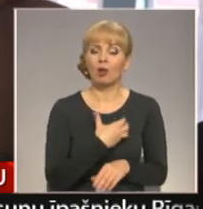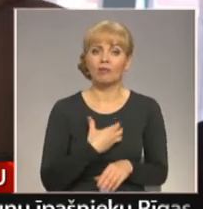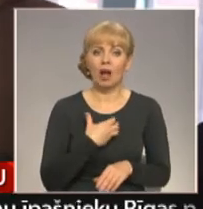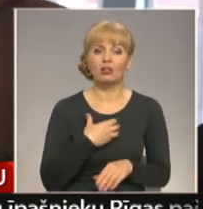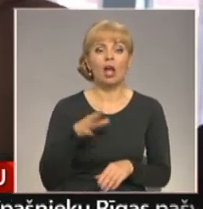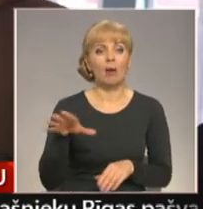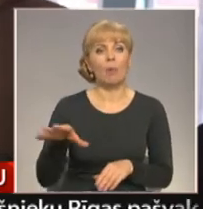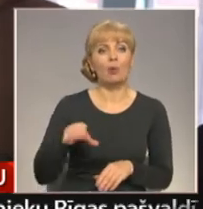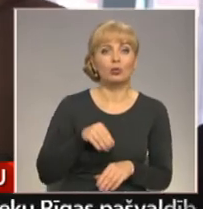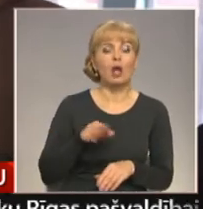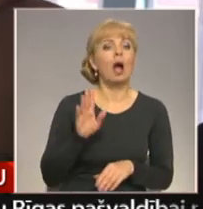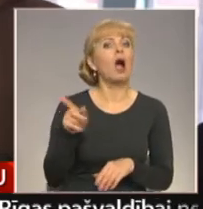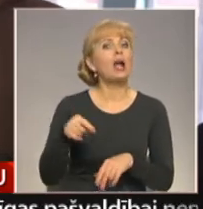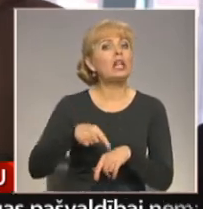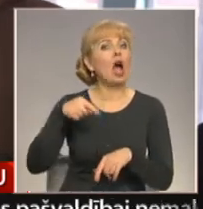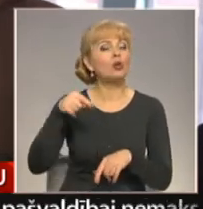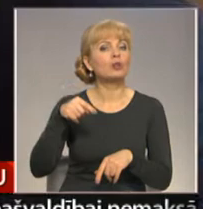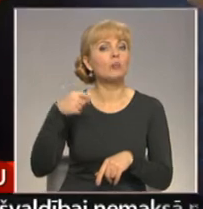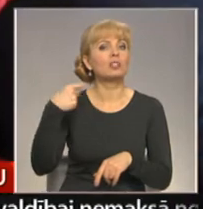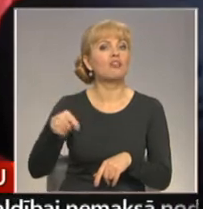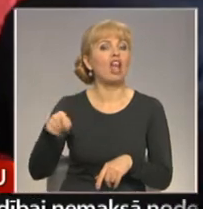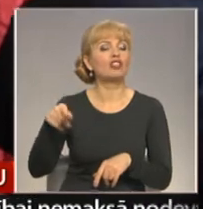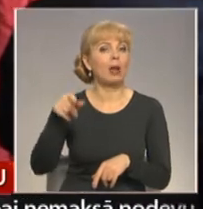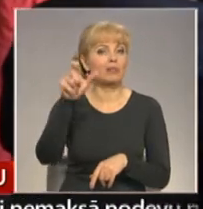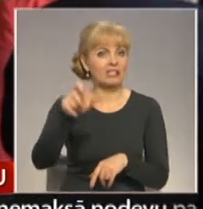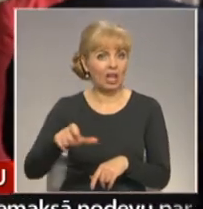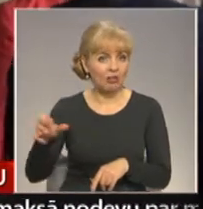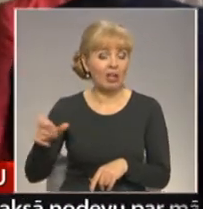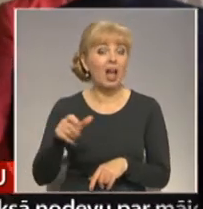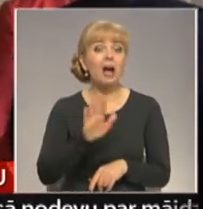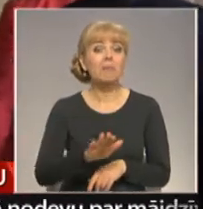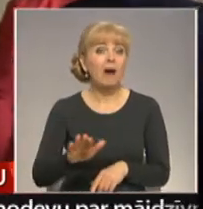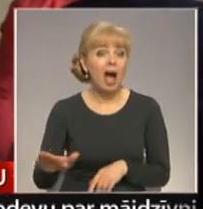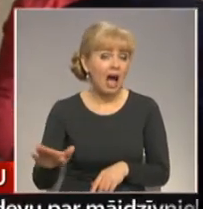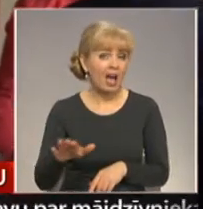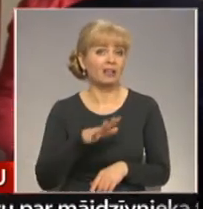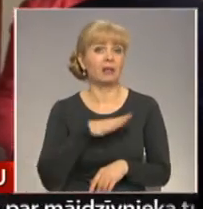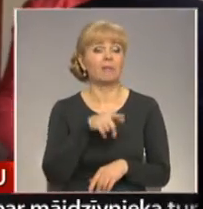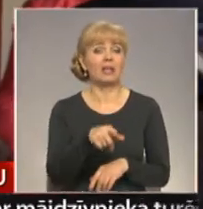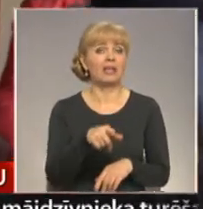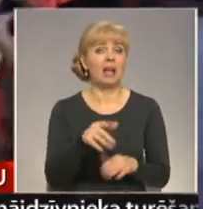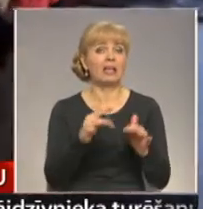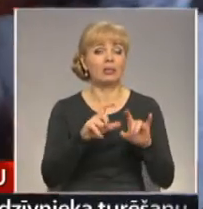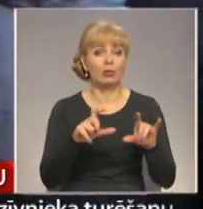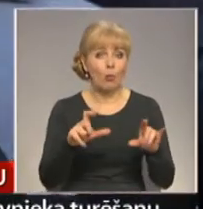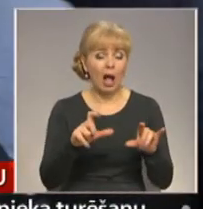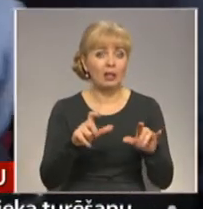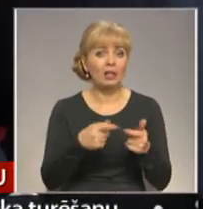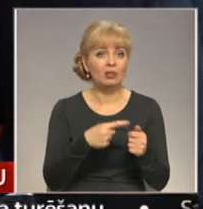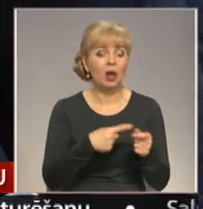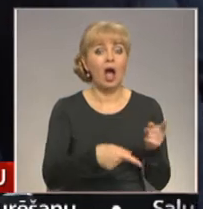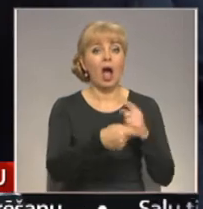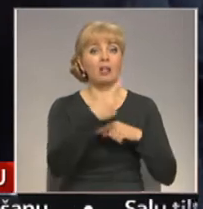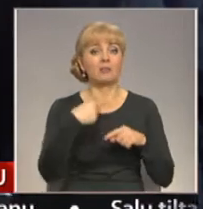ar mums, bet kā viņam būs iejusties ar vēl svešiem cilvēkiem. Tie bērni, ko kadreiz no klasēm aizskaitīja uz internātskolu, tagad nāks apakaļ, ja tajās